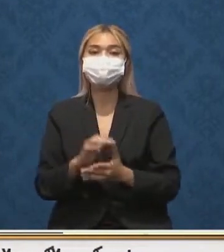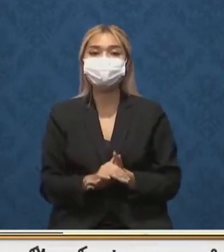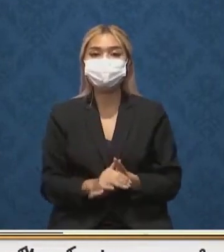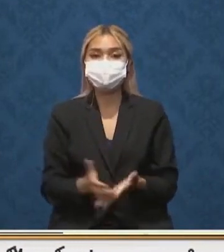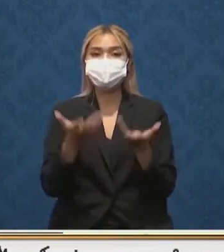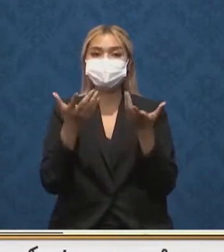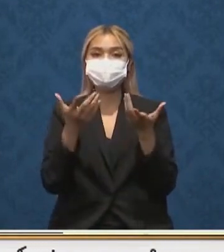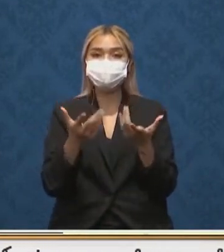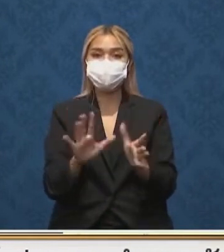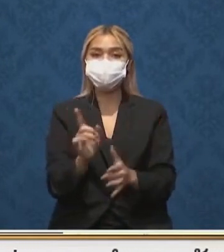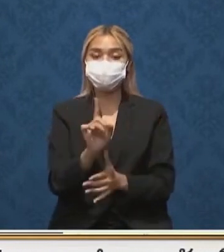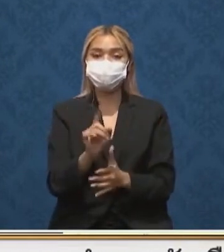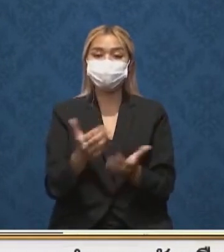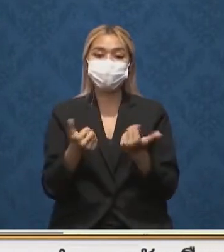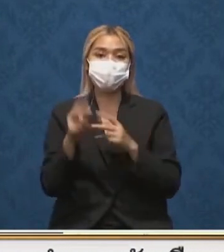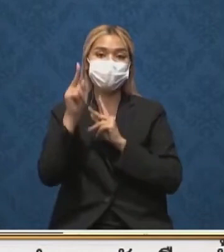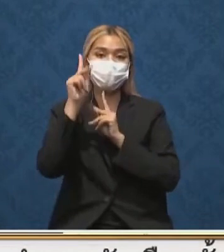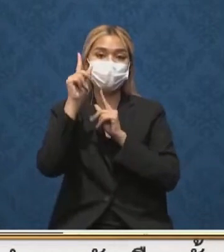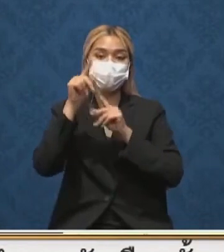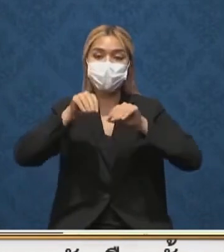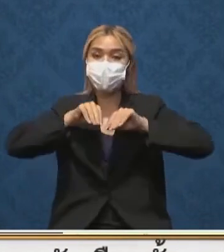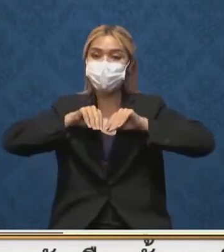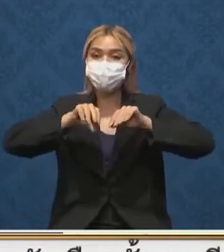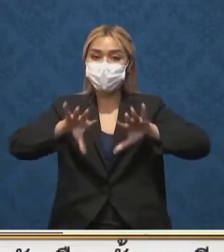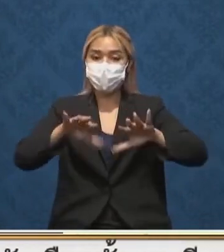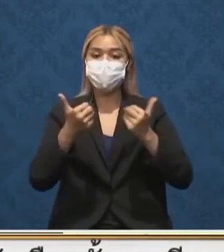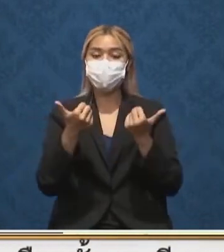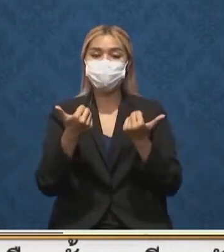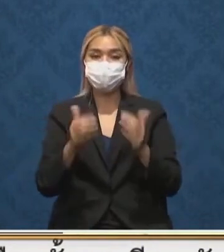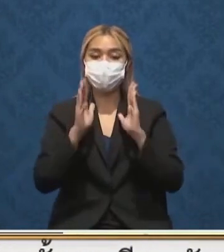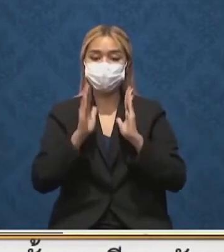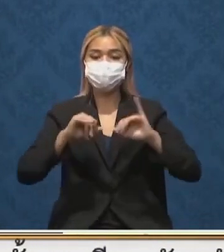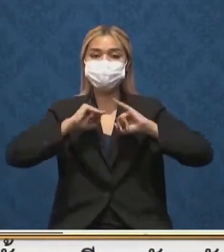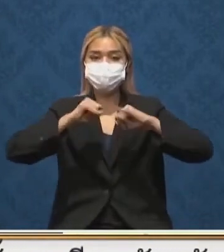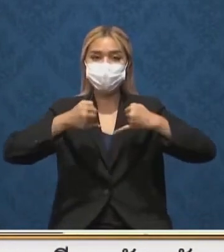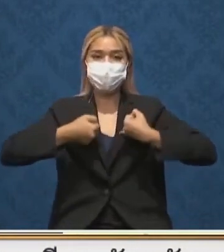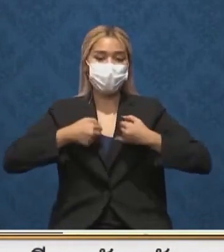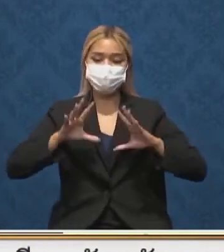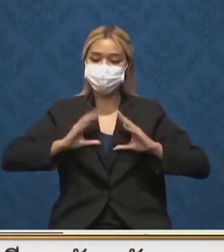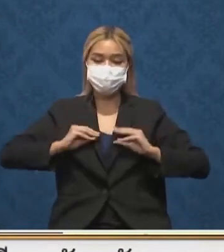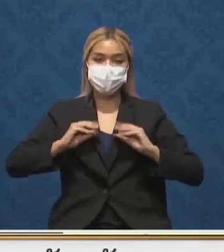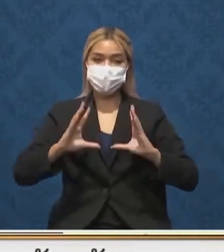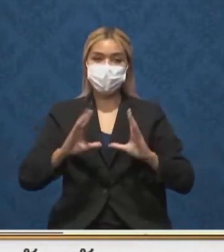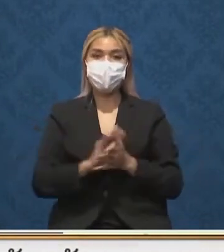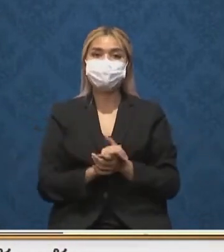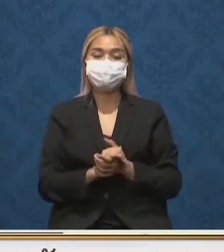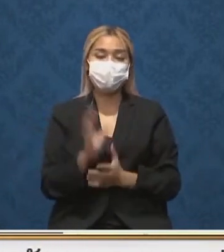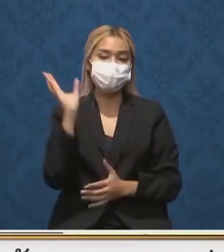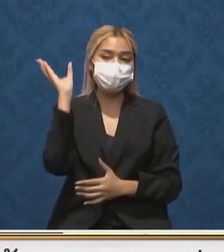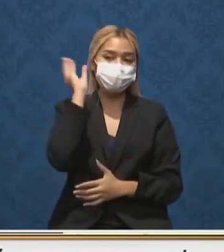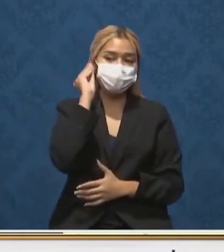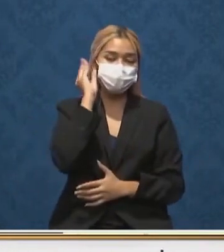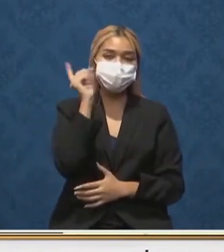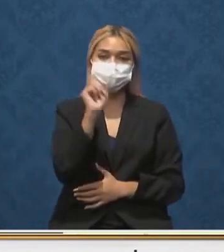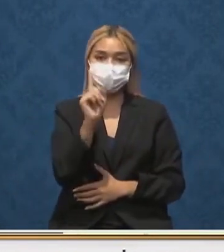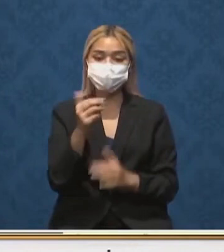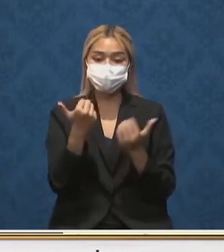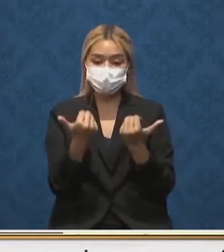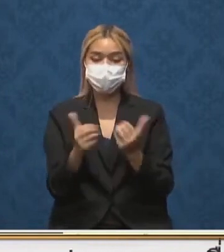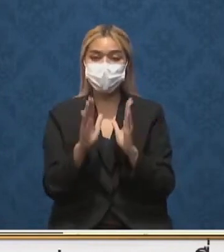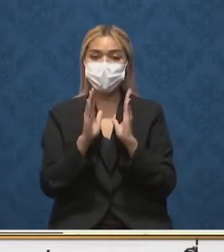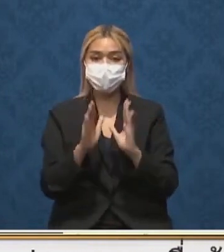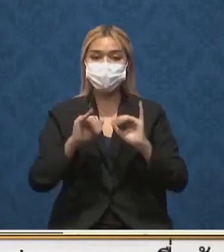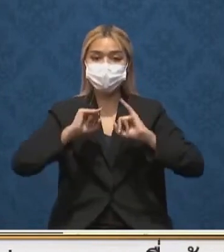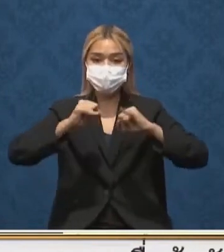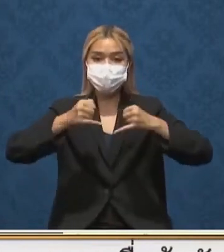ขณะนี้มีข่าวออกไปนั้นทางเจ้าของที่เนี่ยยังไม่ยอมนะครับแต่ทราบมาว่าขณะนี้เจ้าของที่นั้น